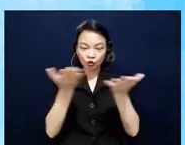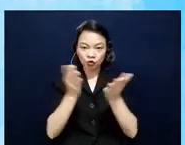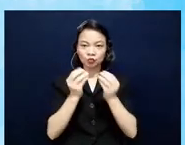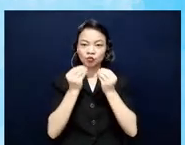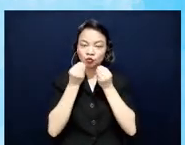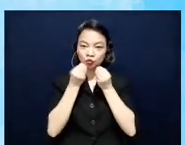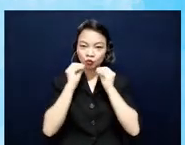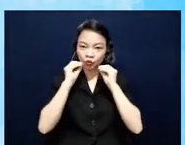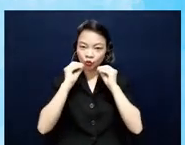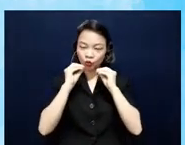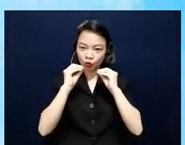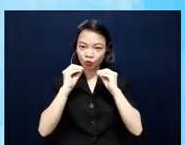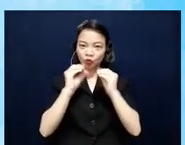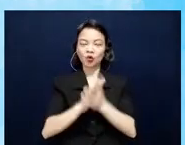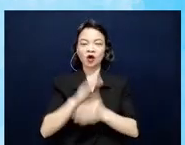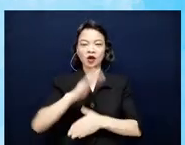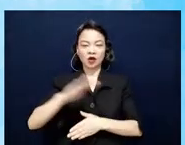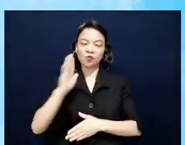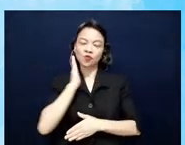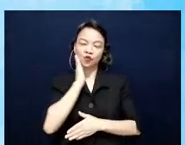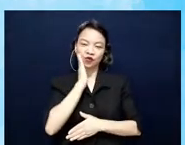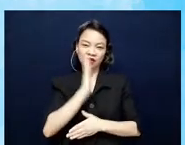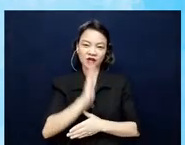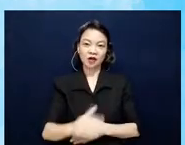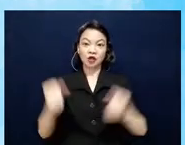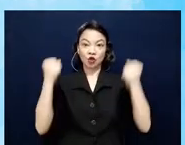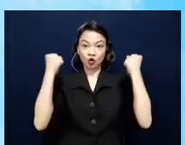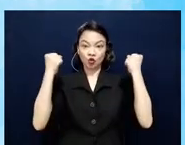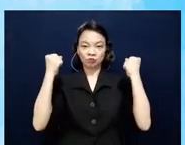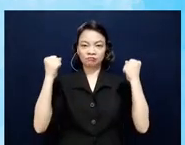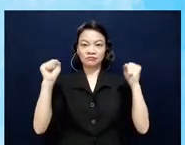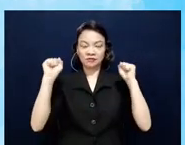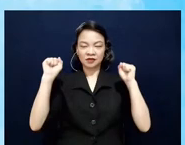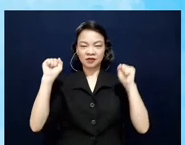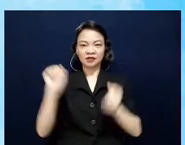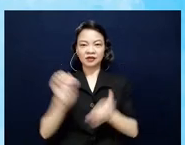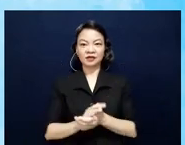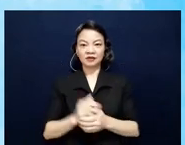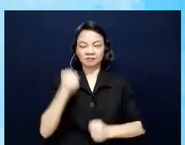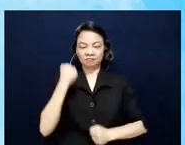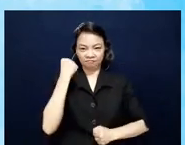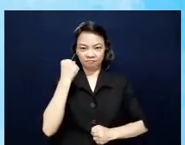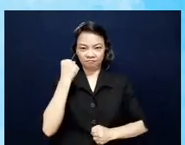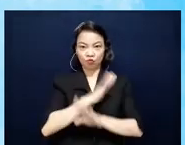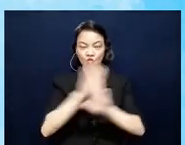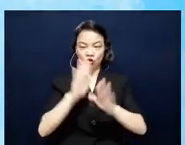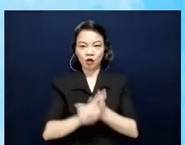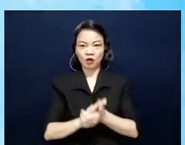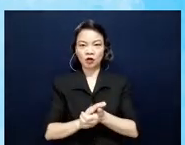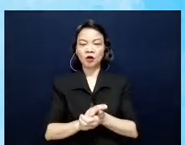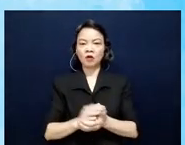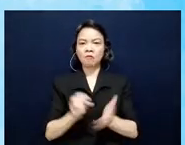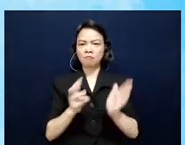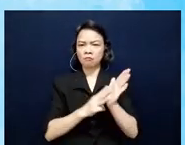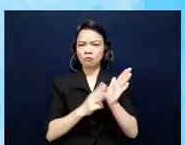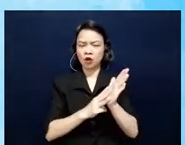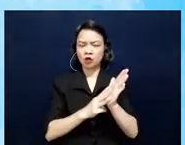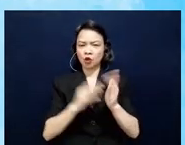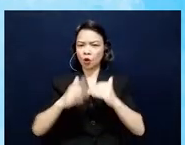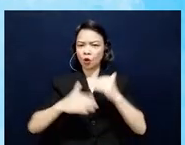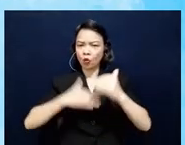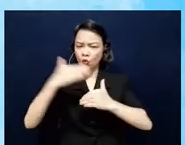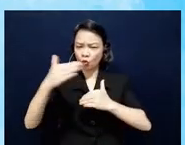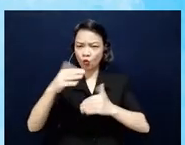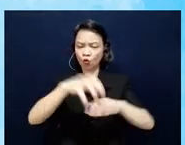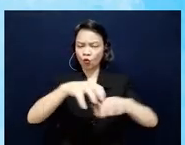lebih sehat. Seperti yang tadi Bu Dini sampaikan, nanti bonus demografi bukanlah menjadi bencana demografi di 2045. Baik, sahabat